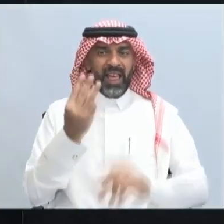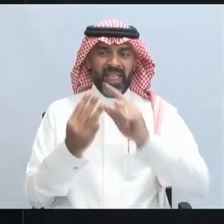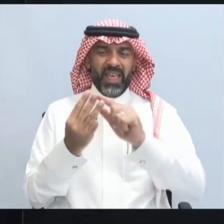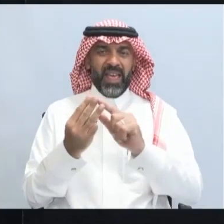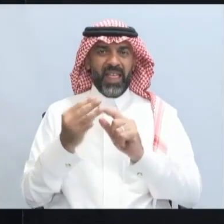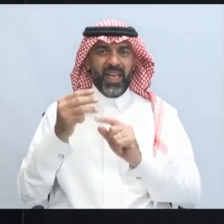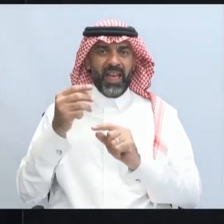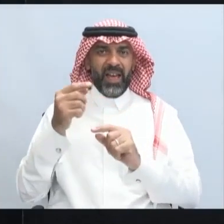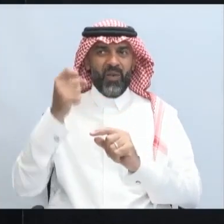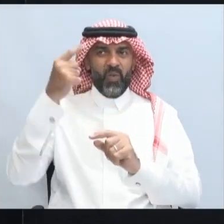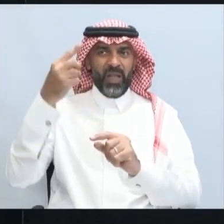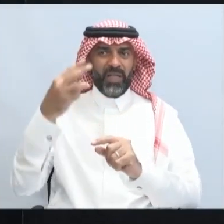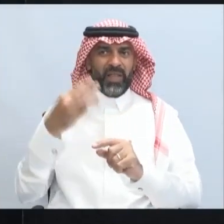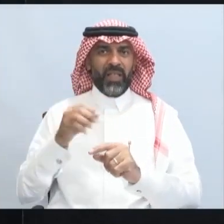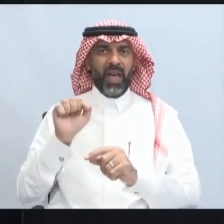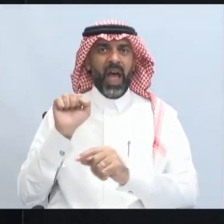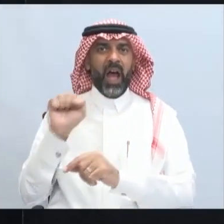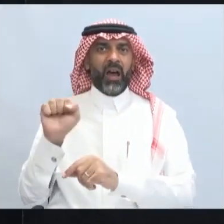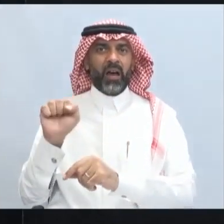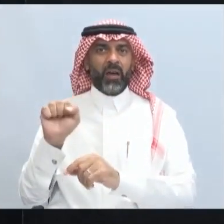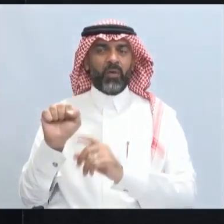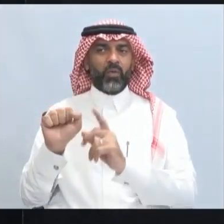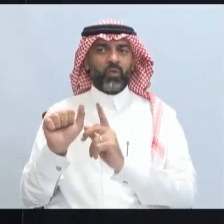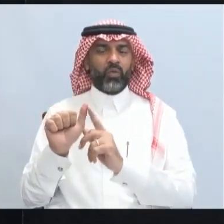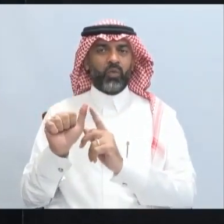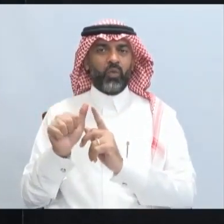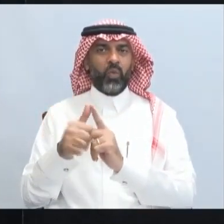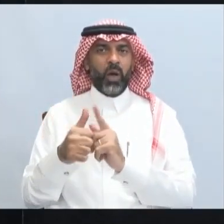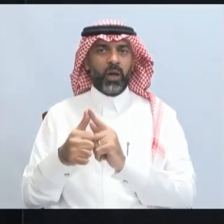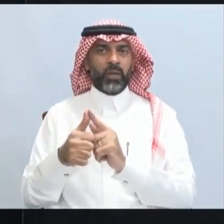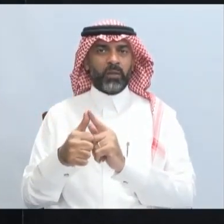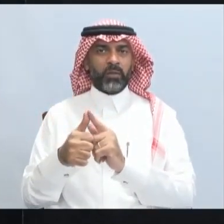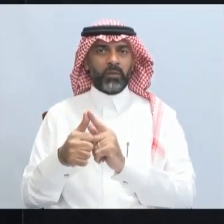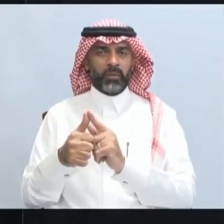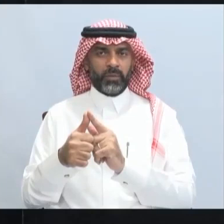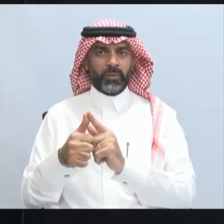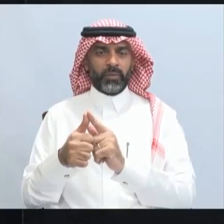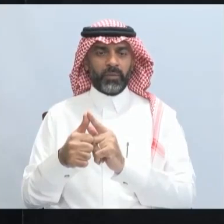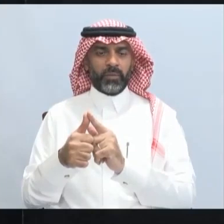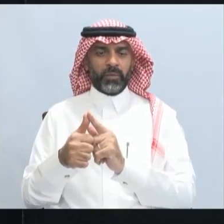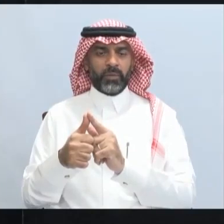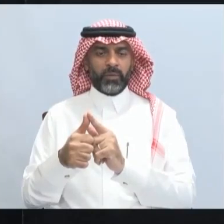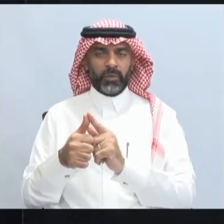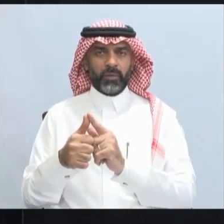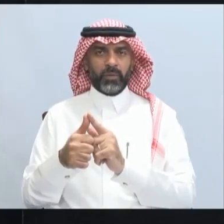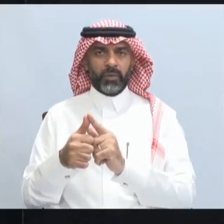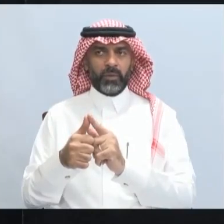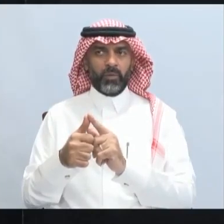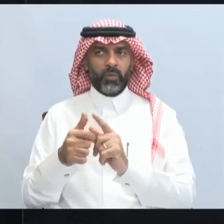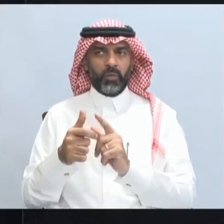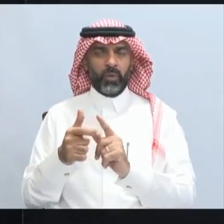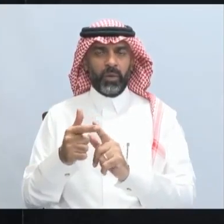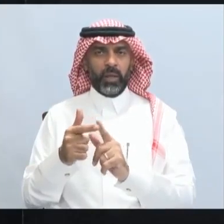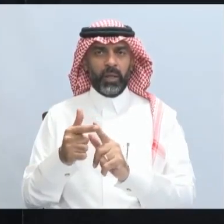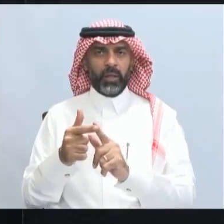وهو الاستئثار بمعنى الاستحواذ ومن ثم السلطه والتسلط ومعنى التسلط بانما يكون